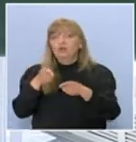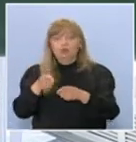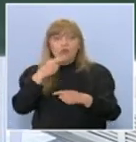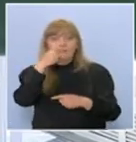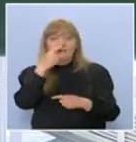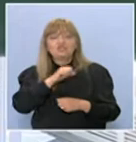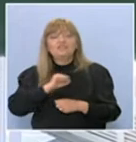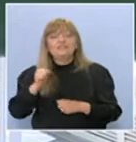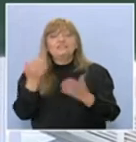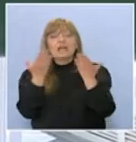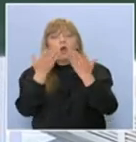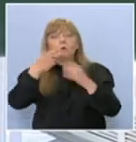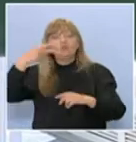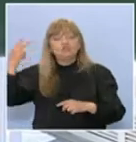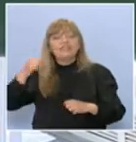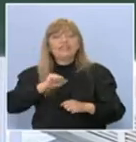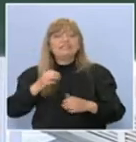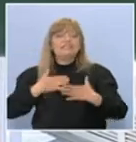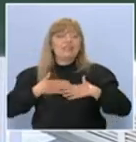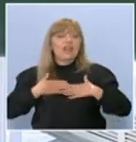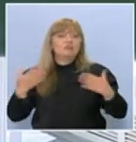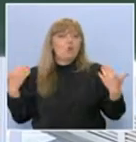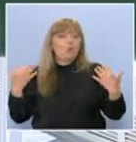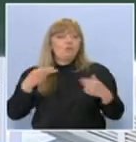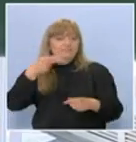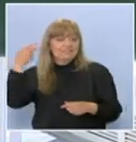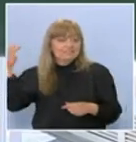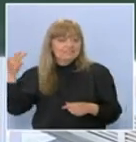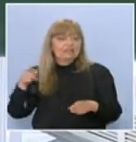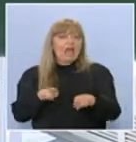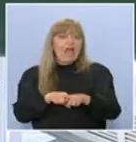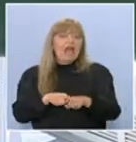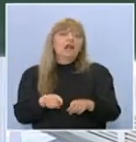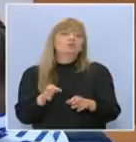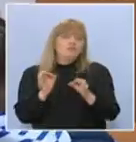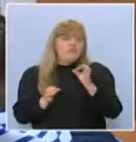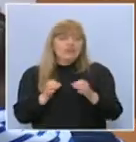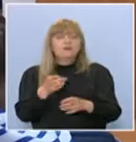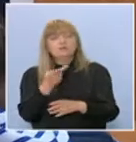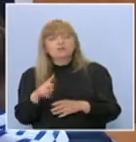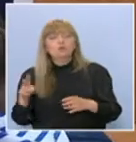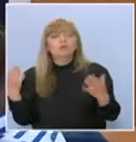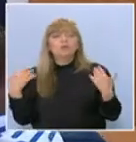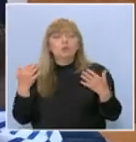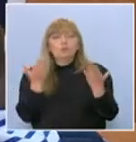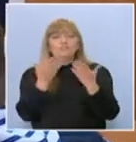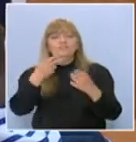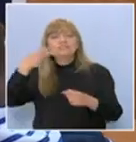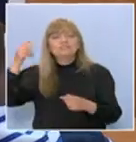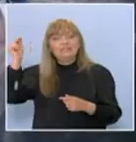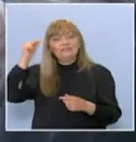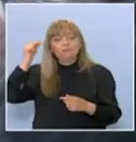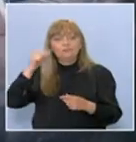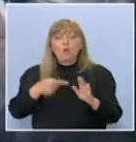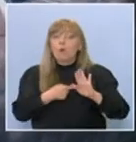училищата, и за нашия университет, както вярвам, и за другите университети в България. Показваме им какво добро място